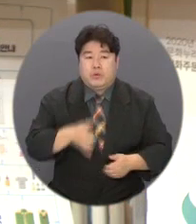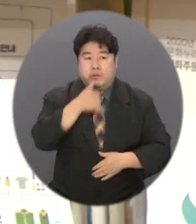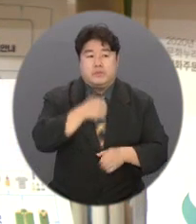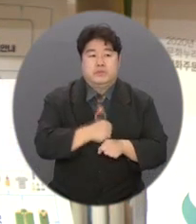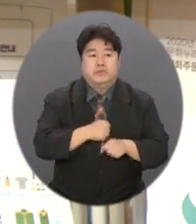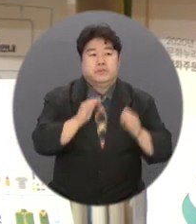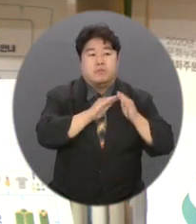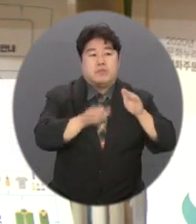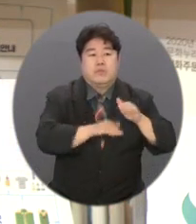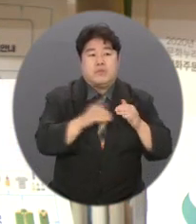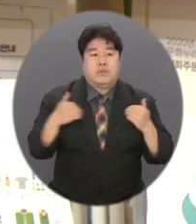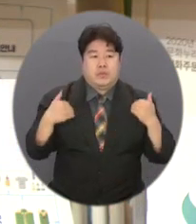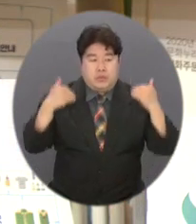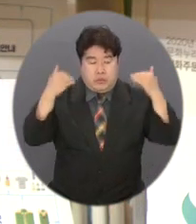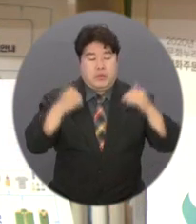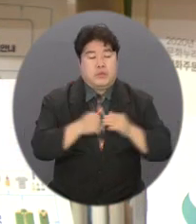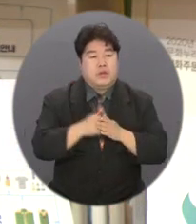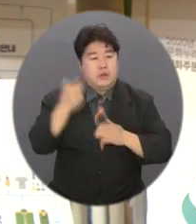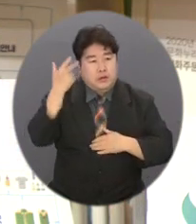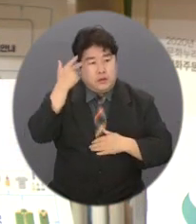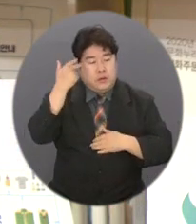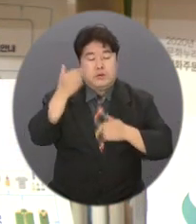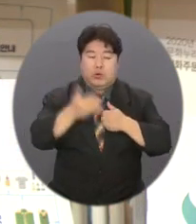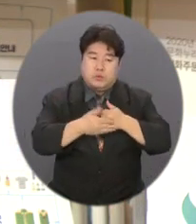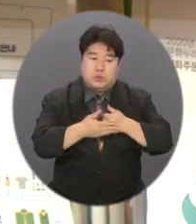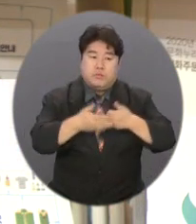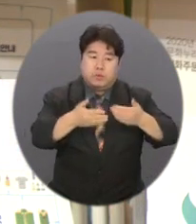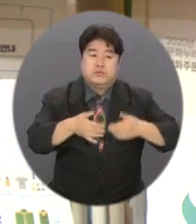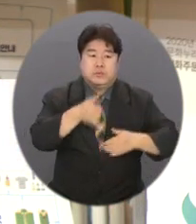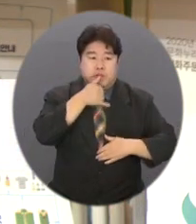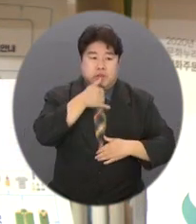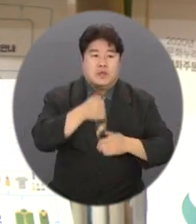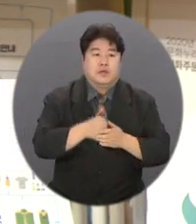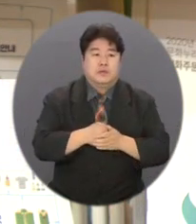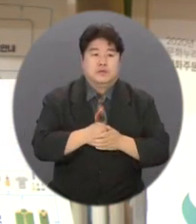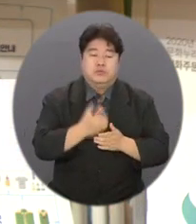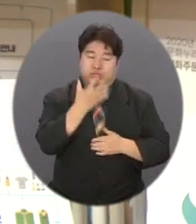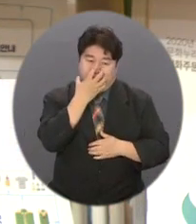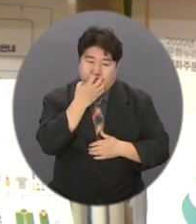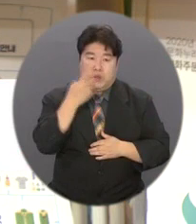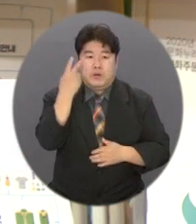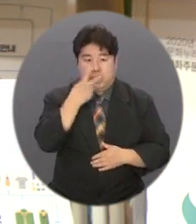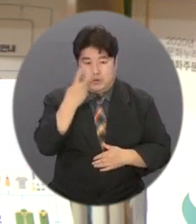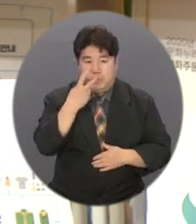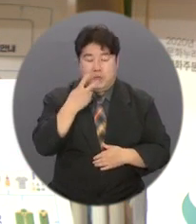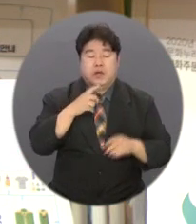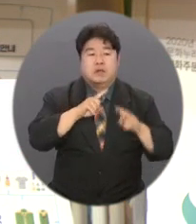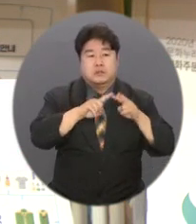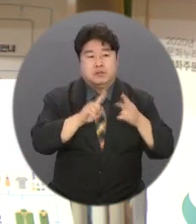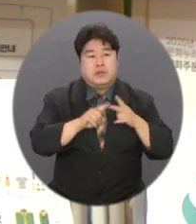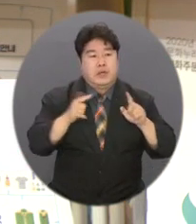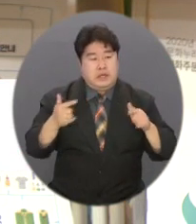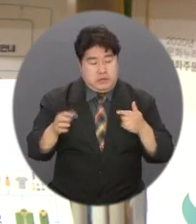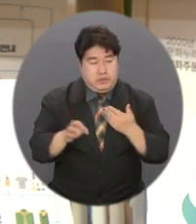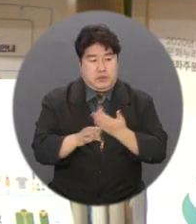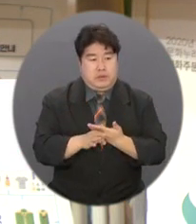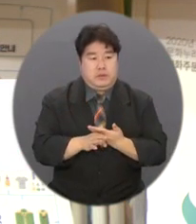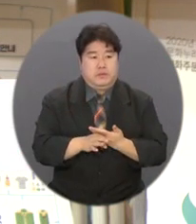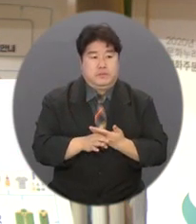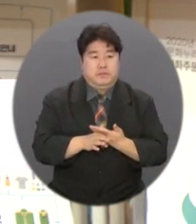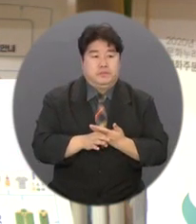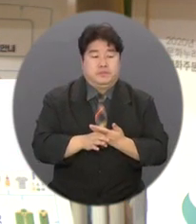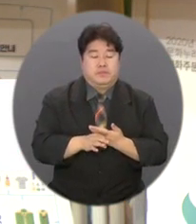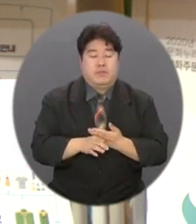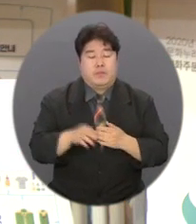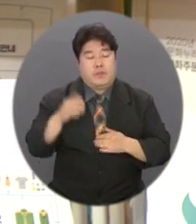가정에서도 어르신들이 정서적으로 도움을 받을 수 있게끔 올 검사 라든가 아니면 은 뭐 어